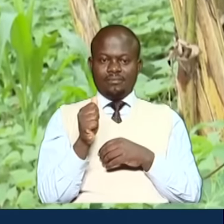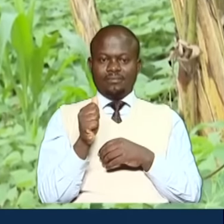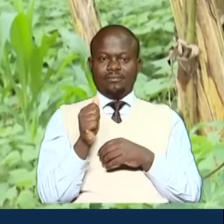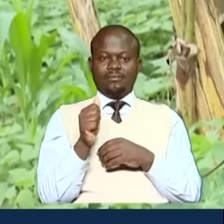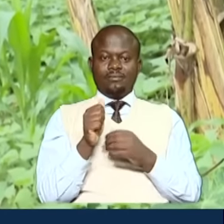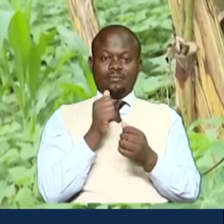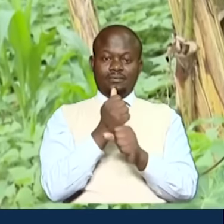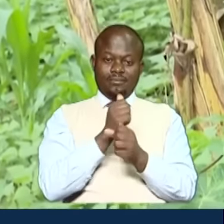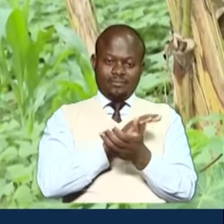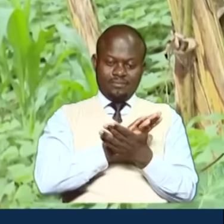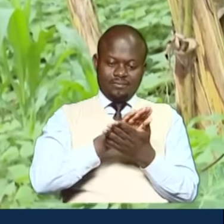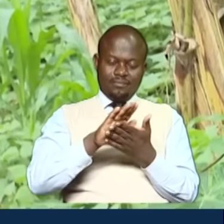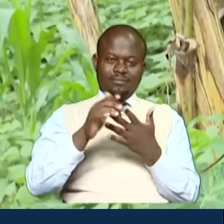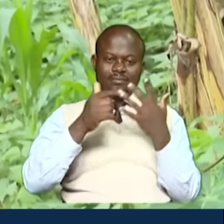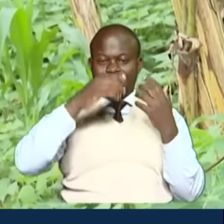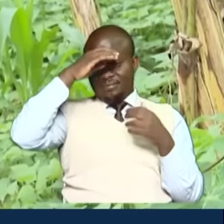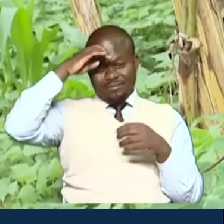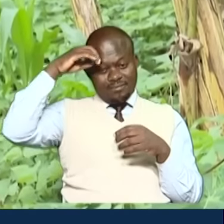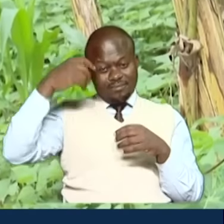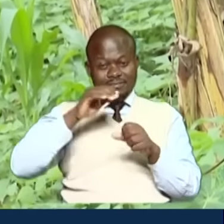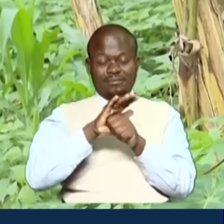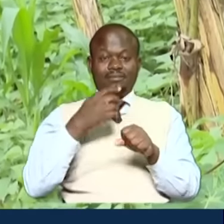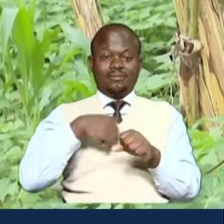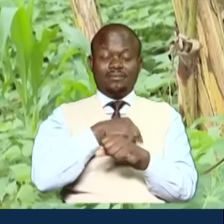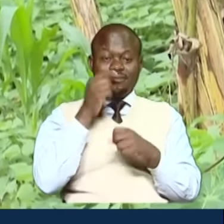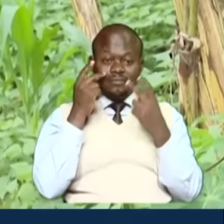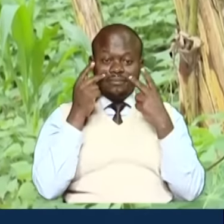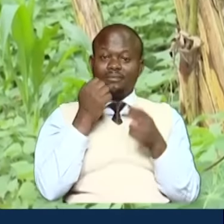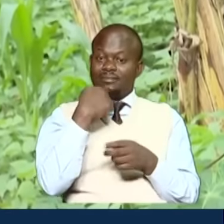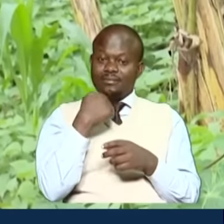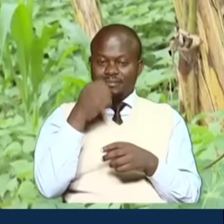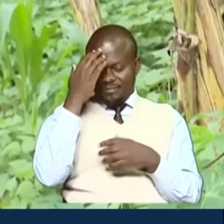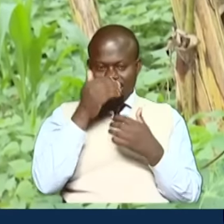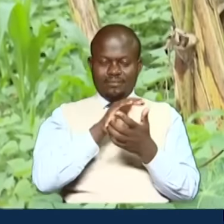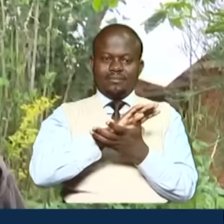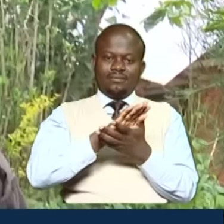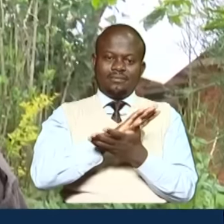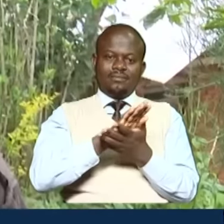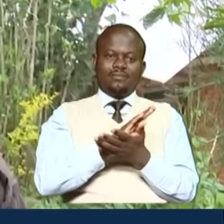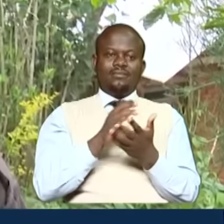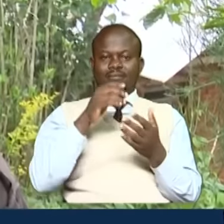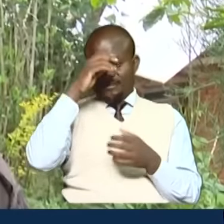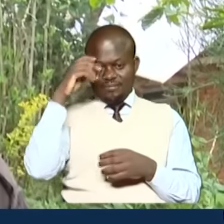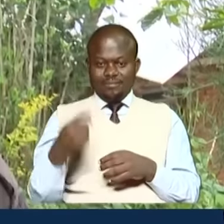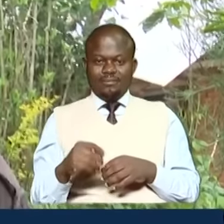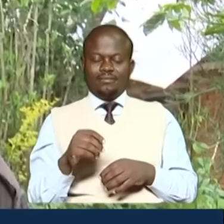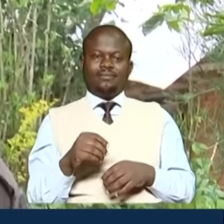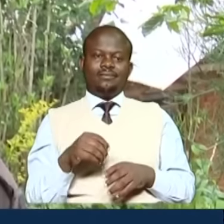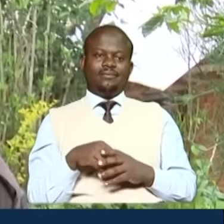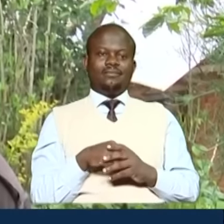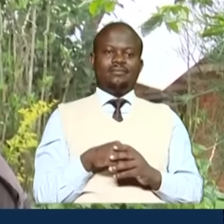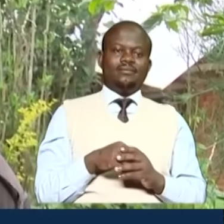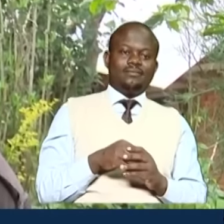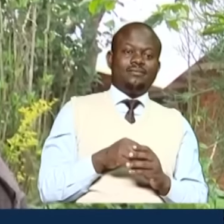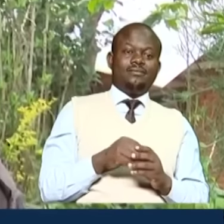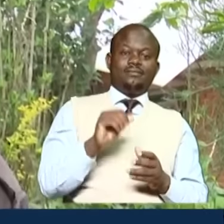gusesha. Ni ibintu bitugoye cyane, nk'ubu ngubu dushobora kwibonera ikigori kugira ngo tuziseshe bikaba ikibazo cyane gikomeye. Nimugoroba umuntu ashobora kwiba muri kumwe, icyo